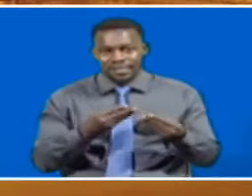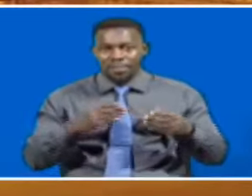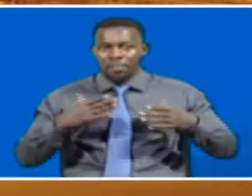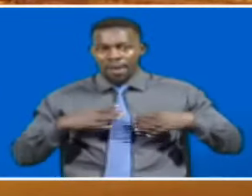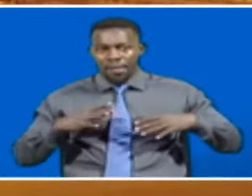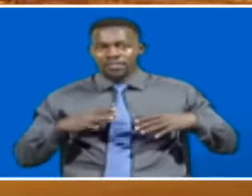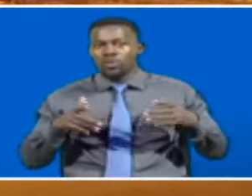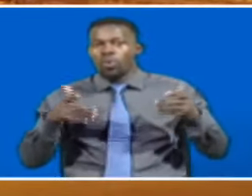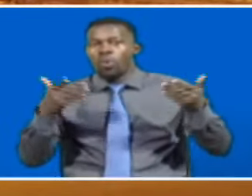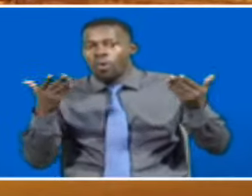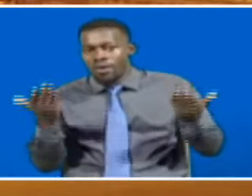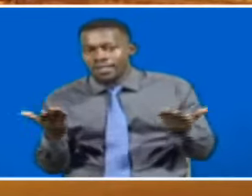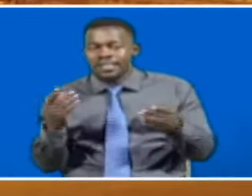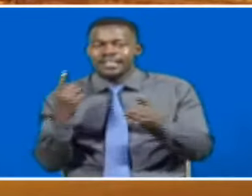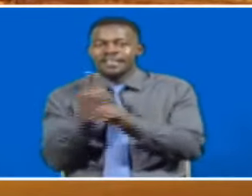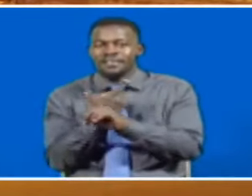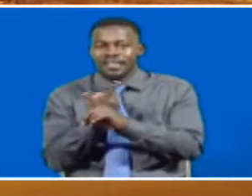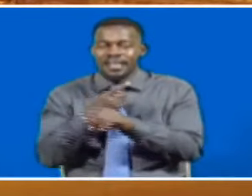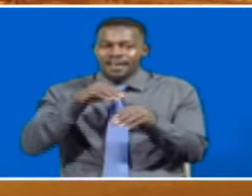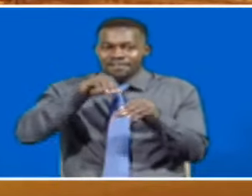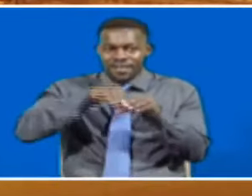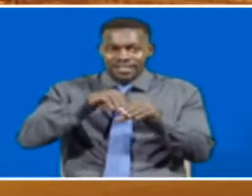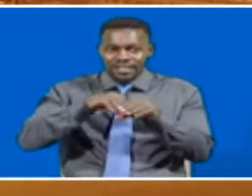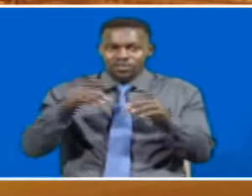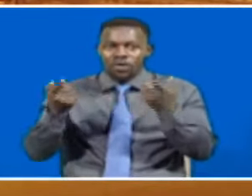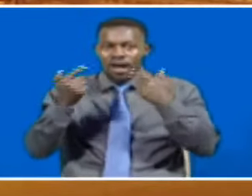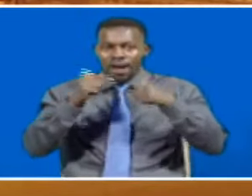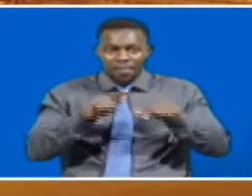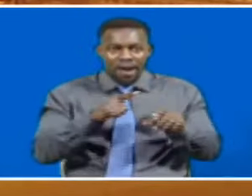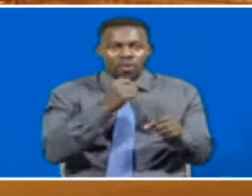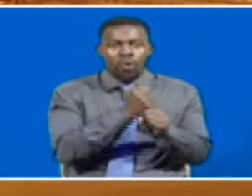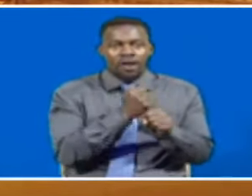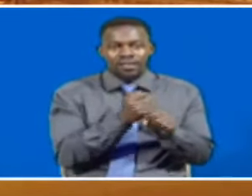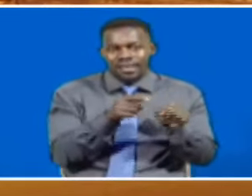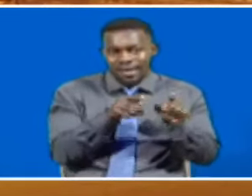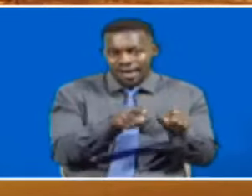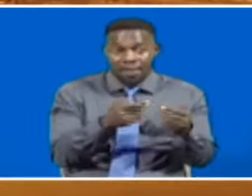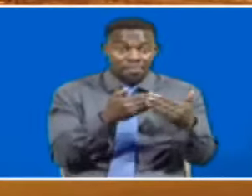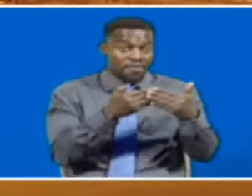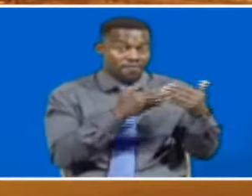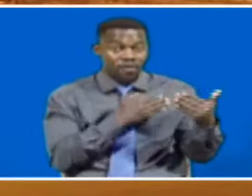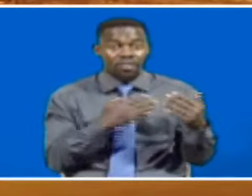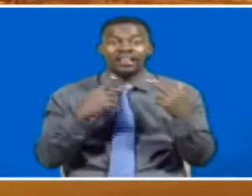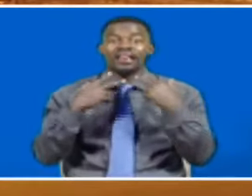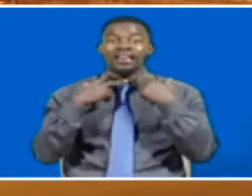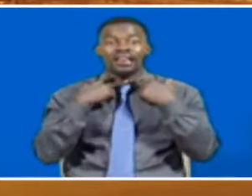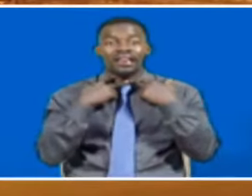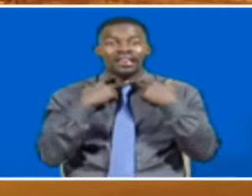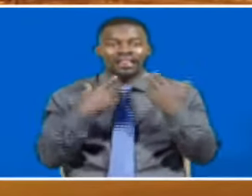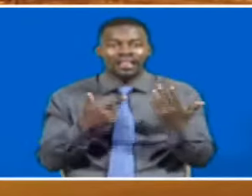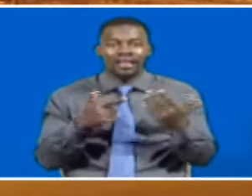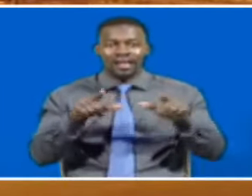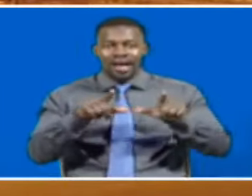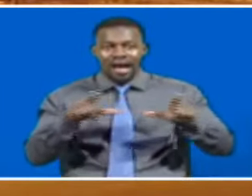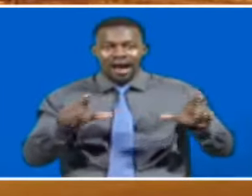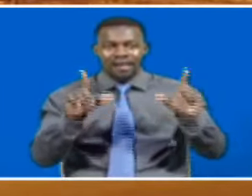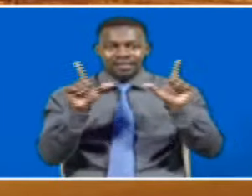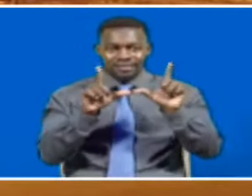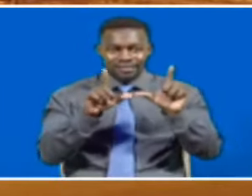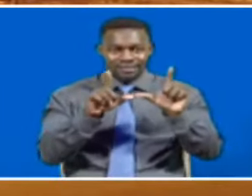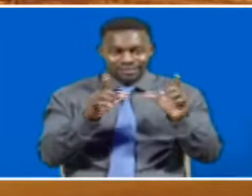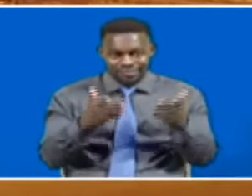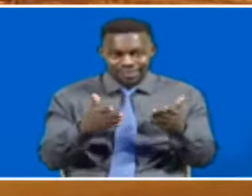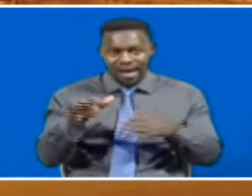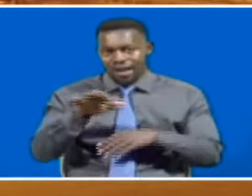hiyo na pia kusaidia taasisi mbalimbali za umma kuepukana na utata wa umiliki wa mashamba ambao umekuwa ukishuhudiwa mara kwa mara